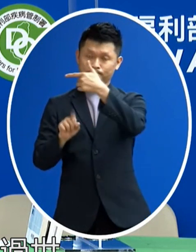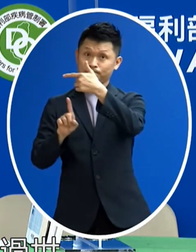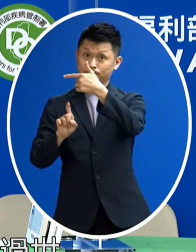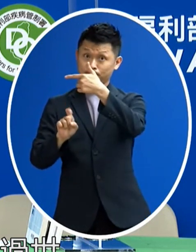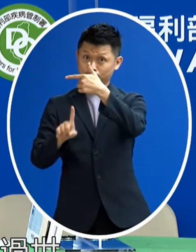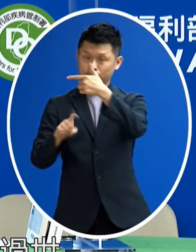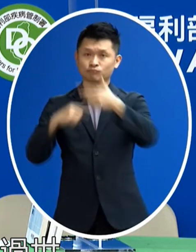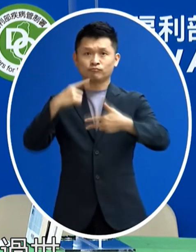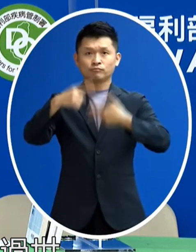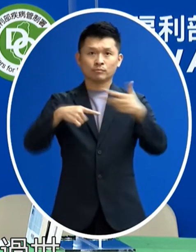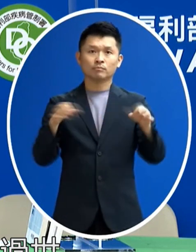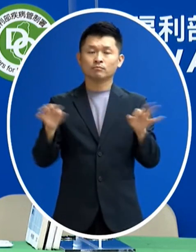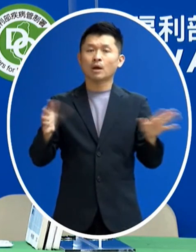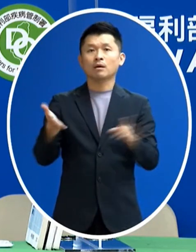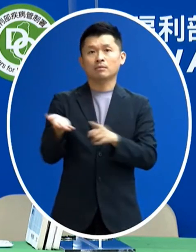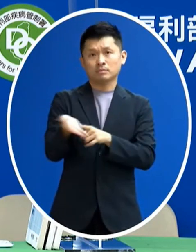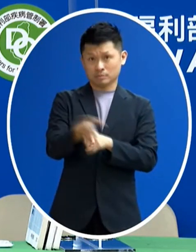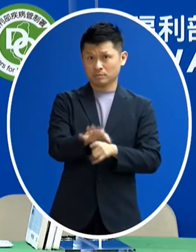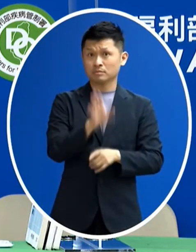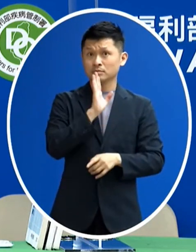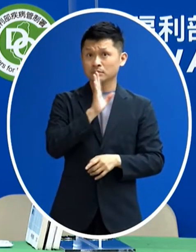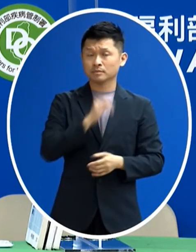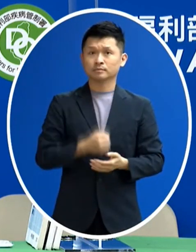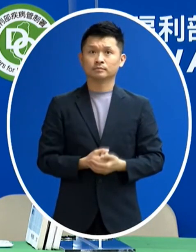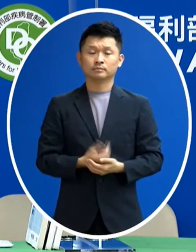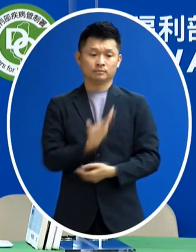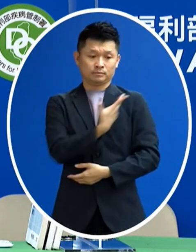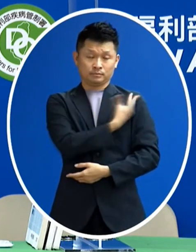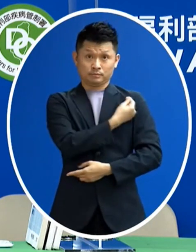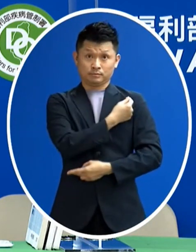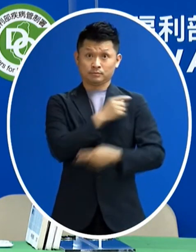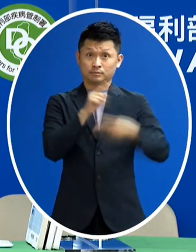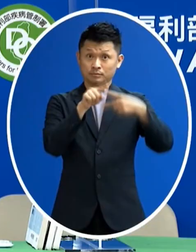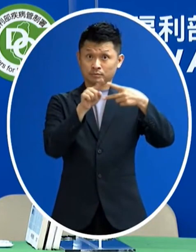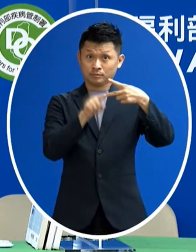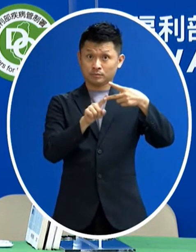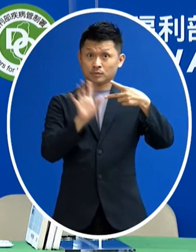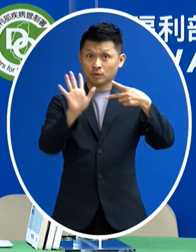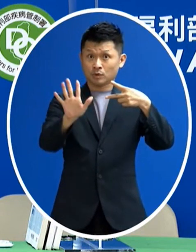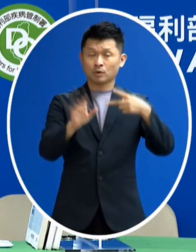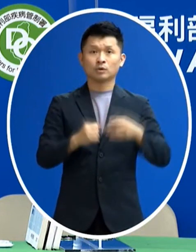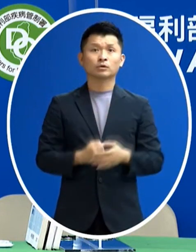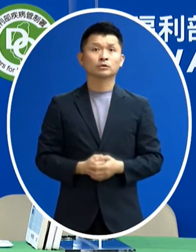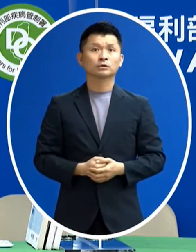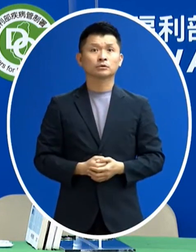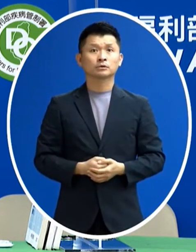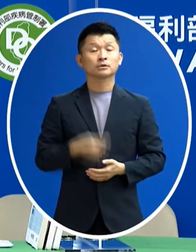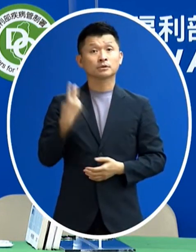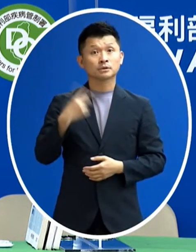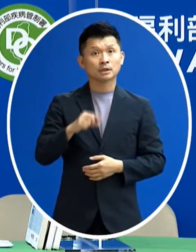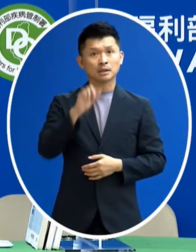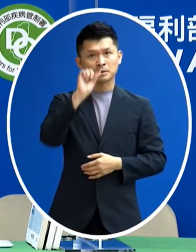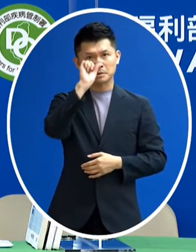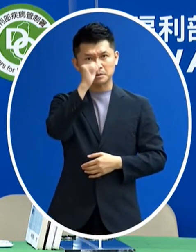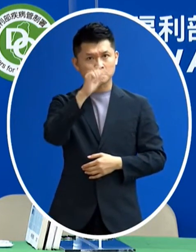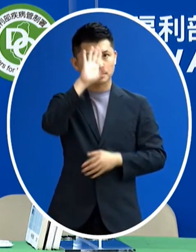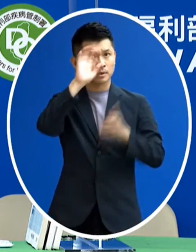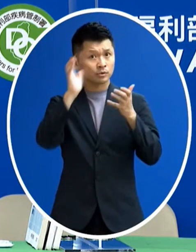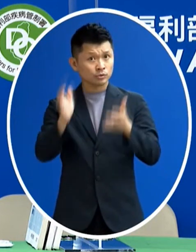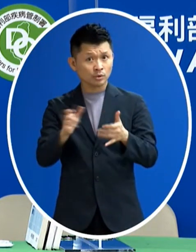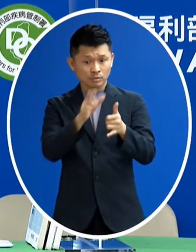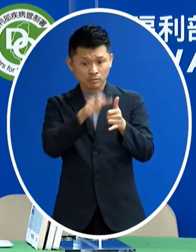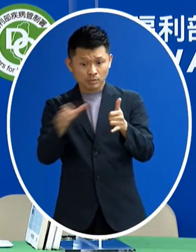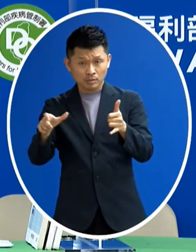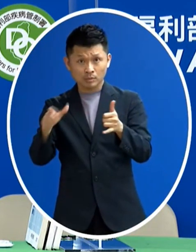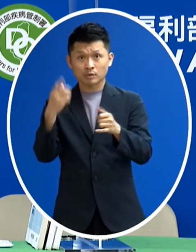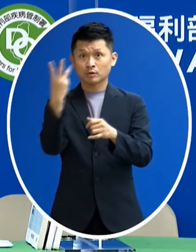大概一周后的时候过世。那他有接种过2剂的疫苗。另外在特殊重症的部分，今天